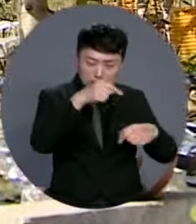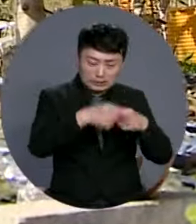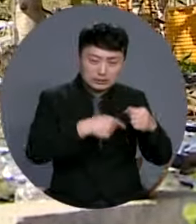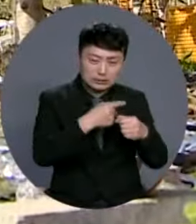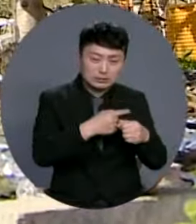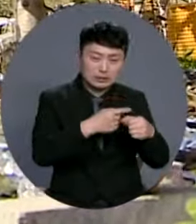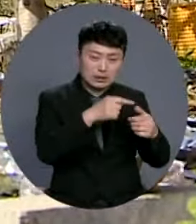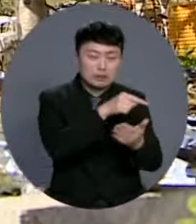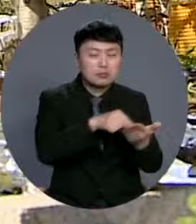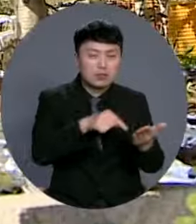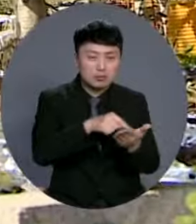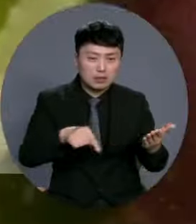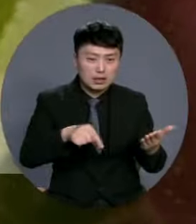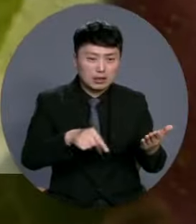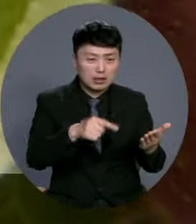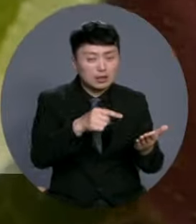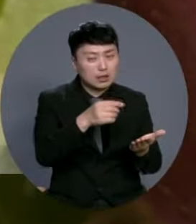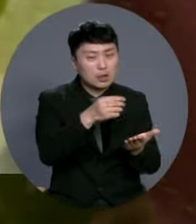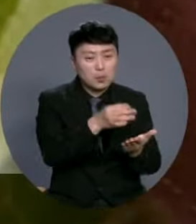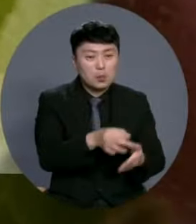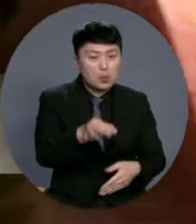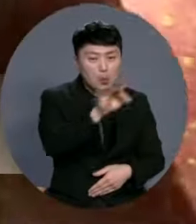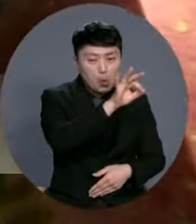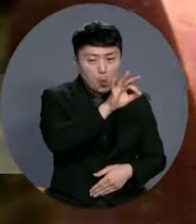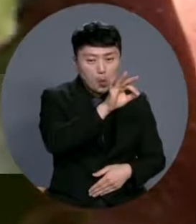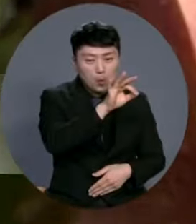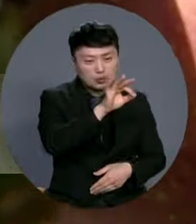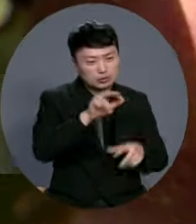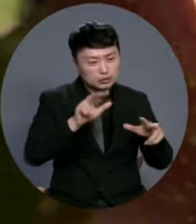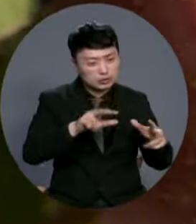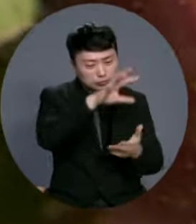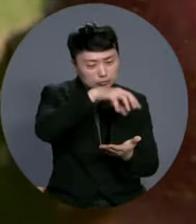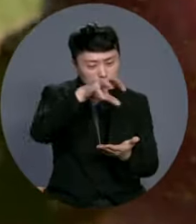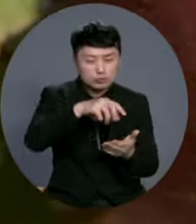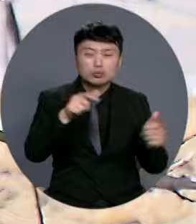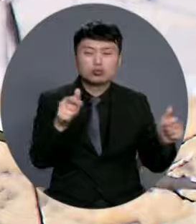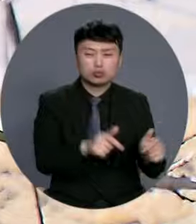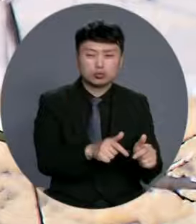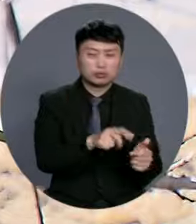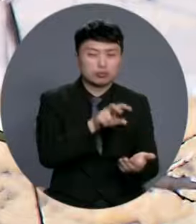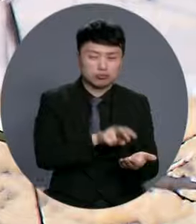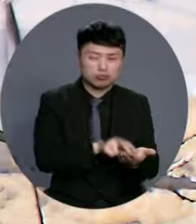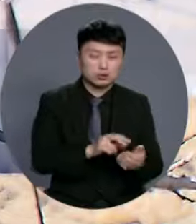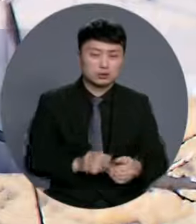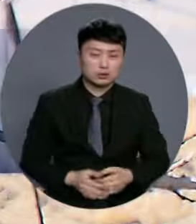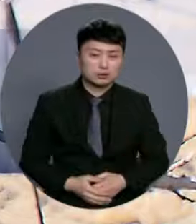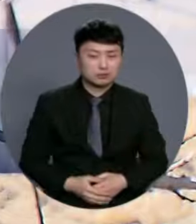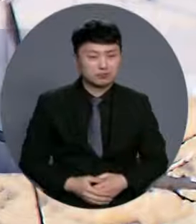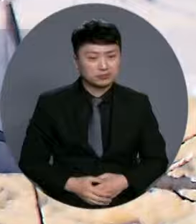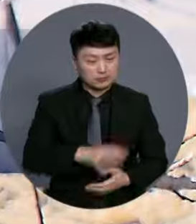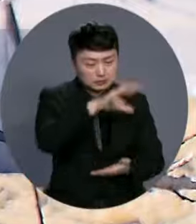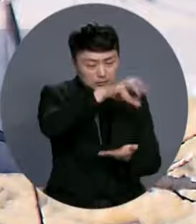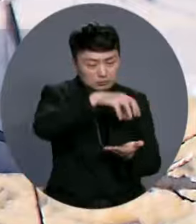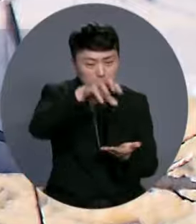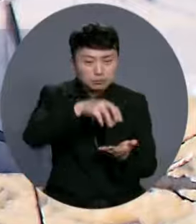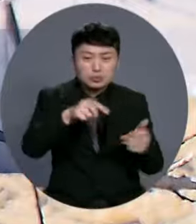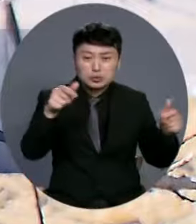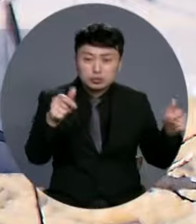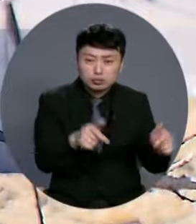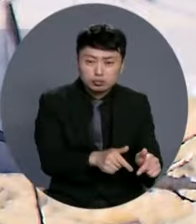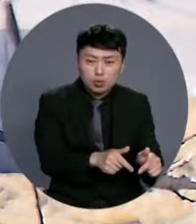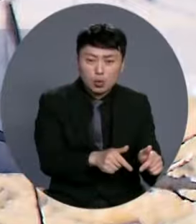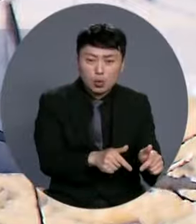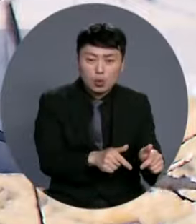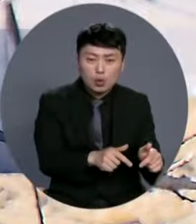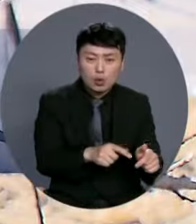내내 재해를 입어 값이 올라도 정작 팔 사과가 없다는 겁니다. 생산량이 일시적으로 줄었는데